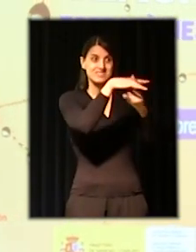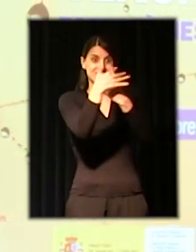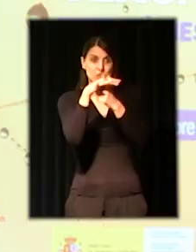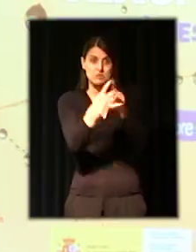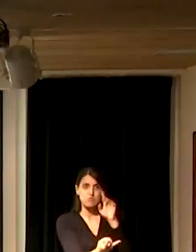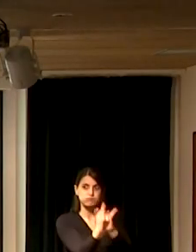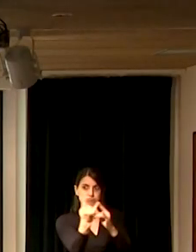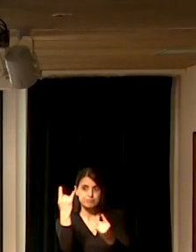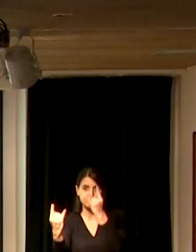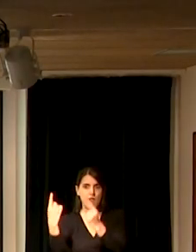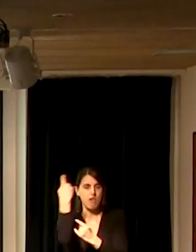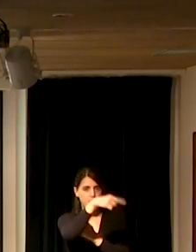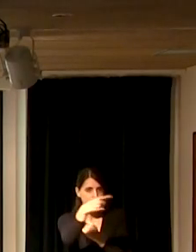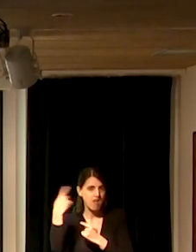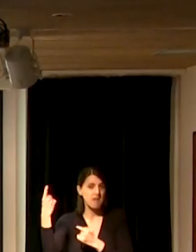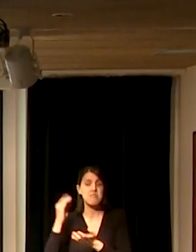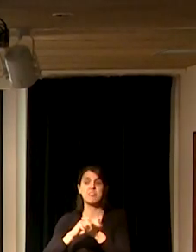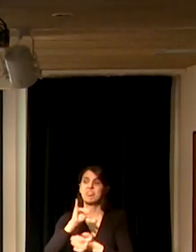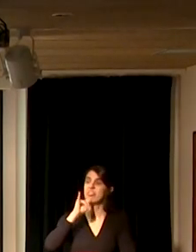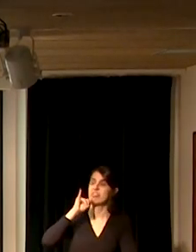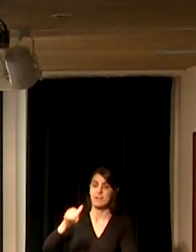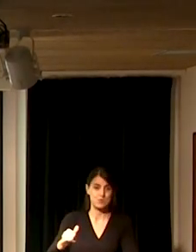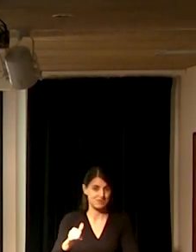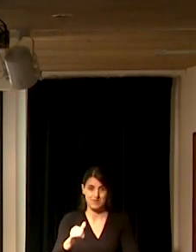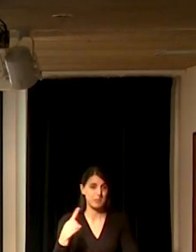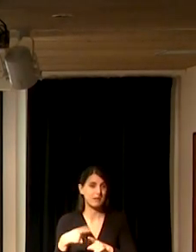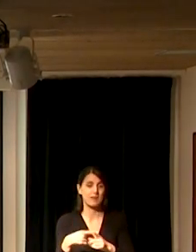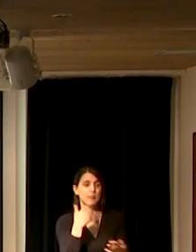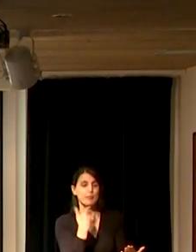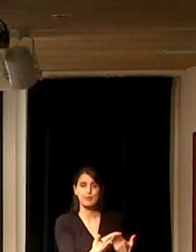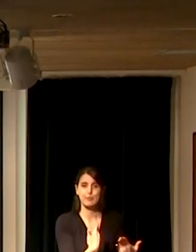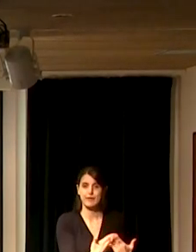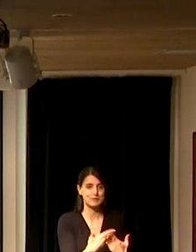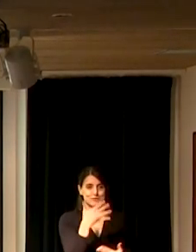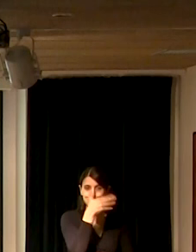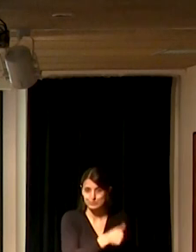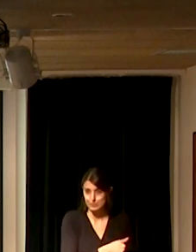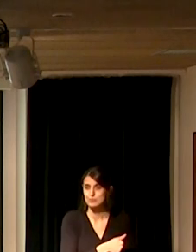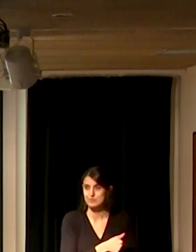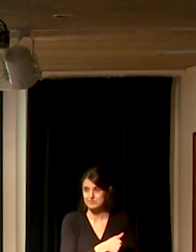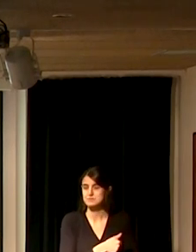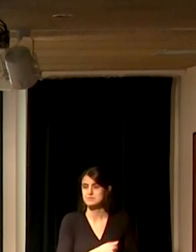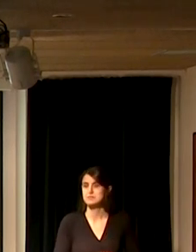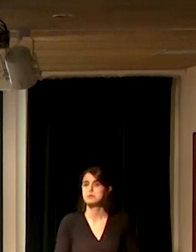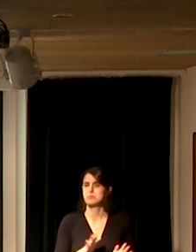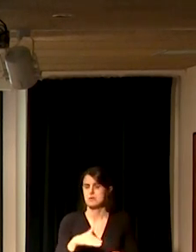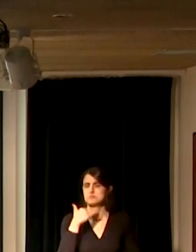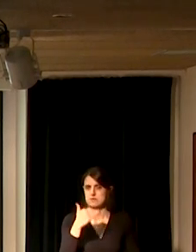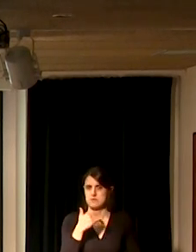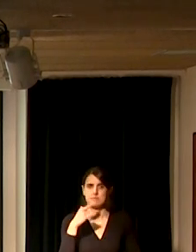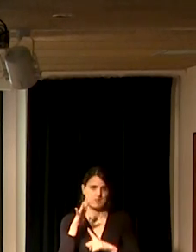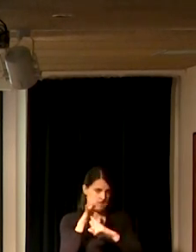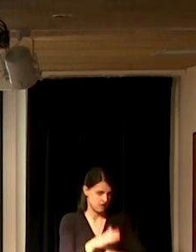a fer-se denúncies, perquè moltes vegades és difícil de provar, etc. Però en tot cas sabem que hi